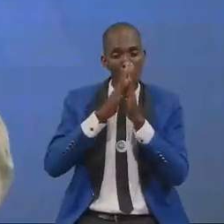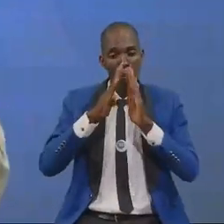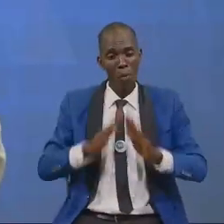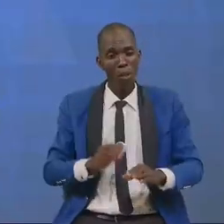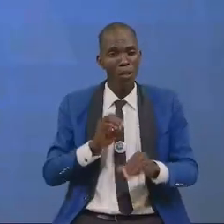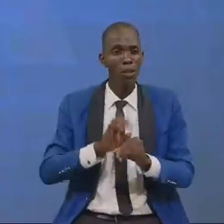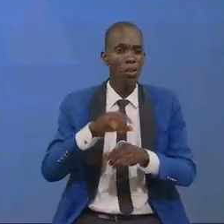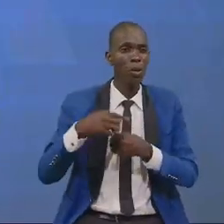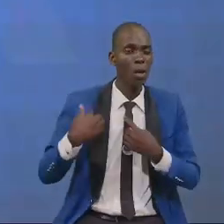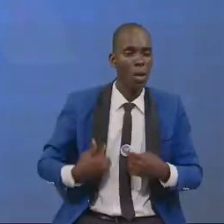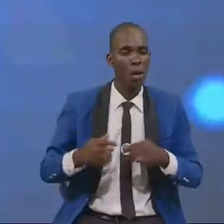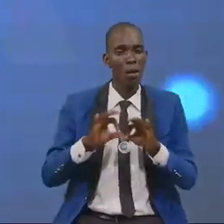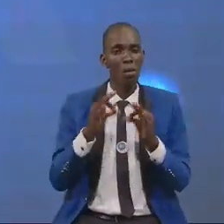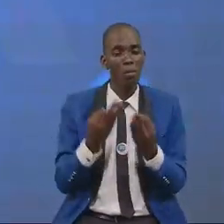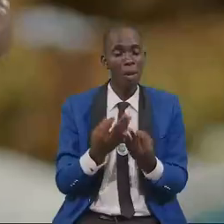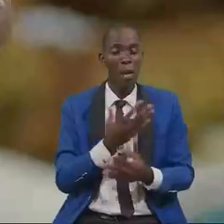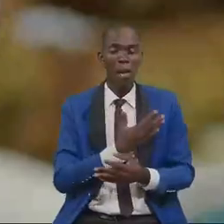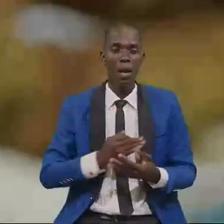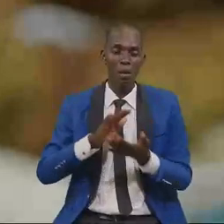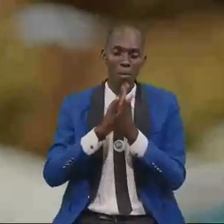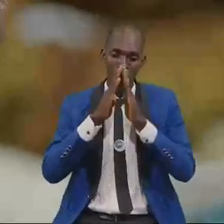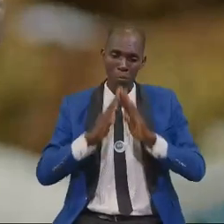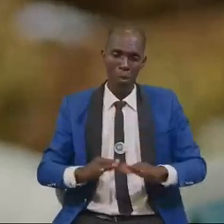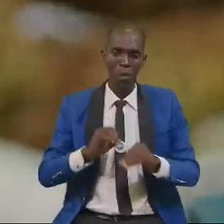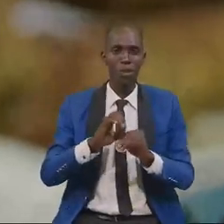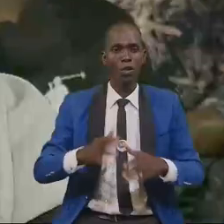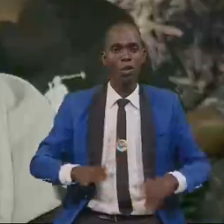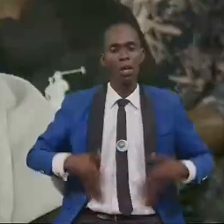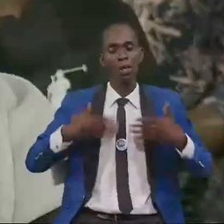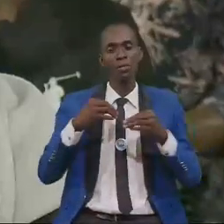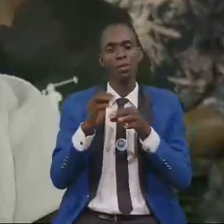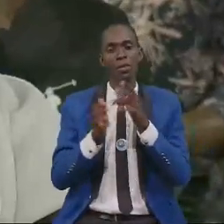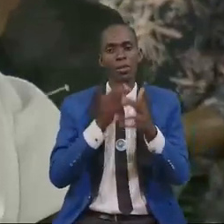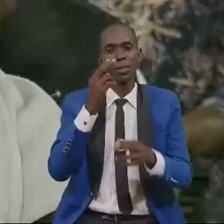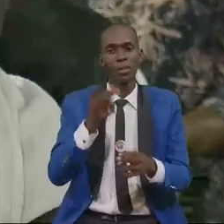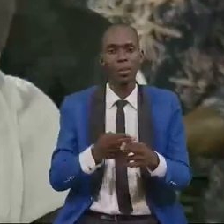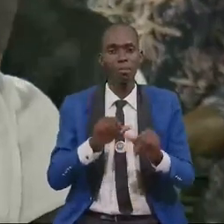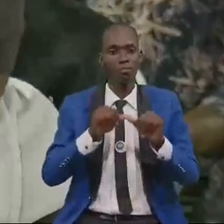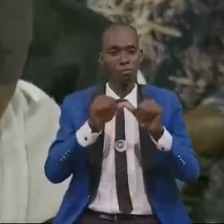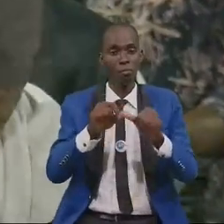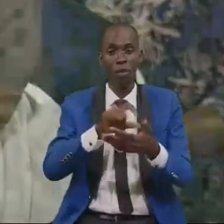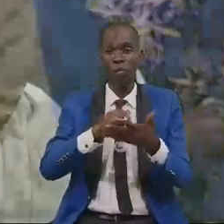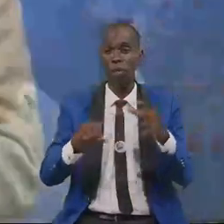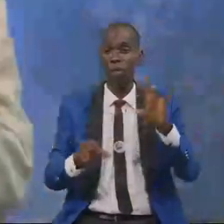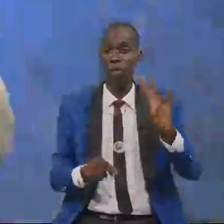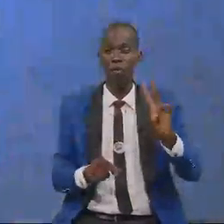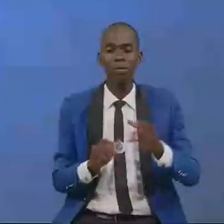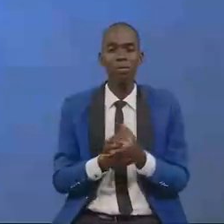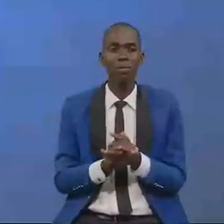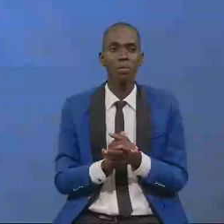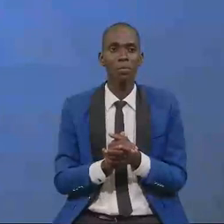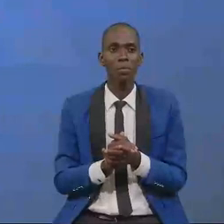ta famille et la paix dans ta vie au nom de Jésus verset 6 Louis Segond